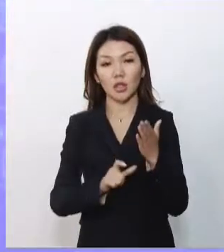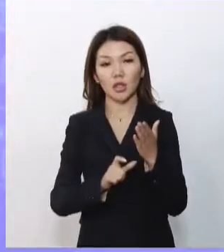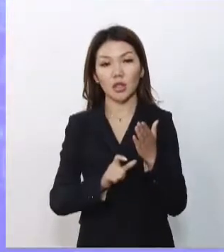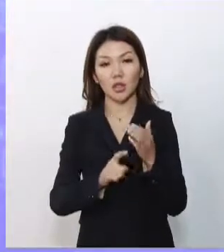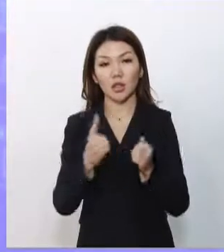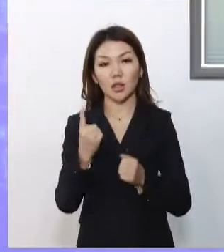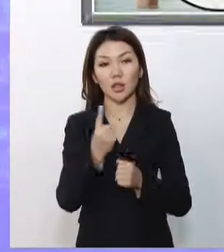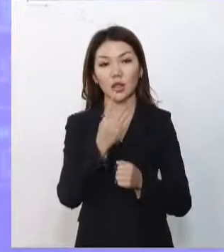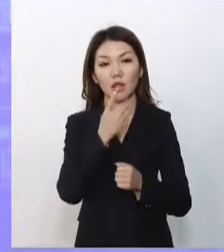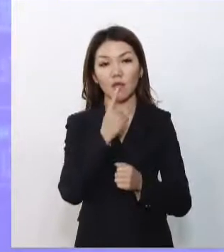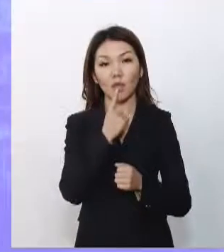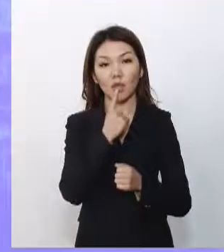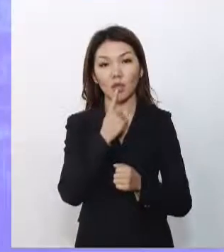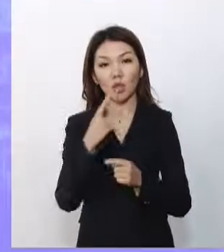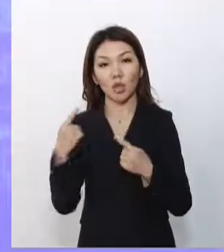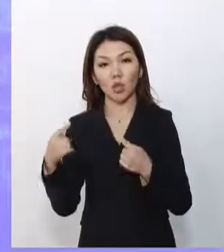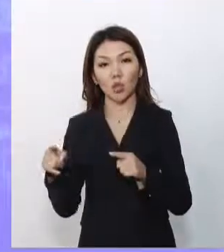одного языка на другой.